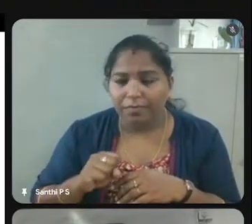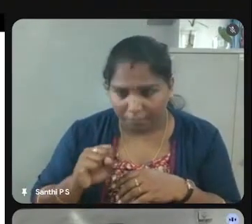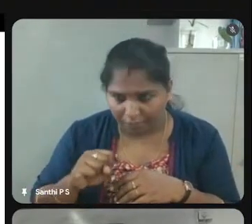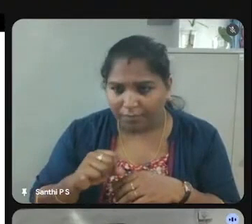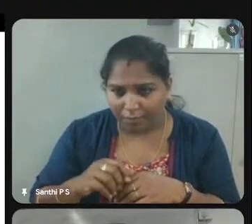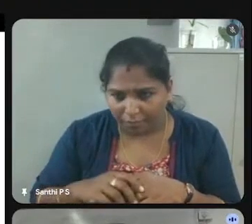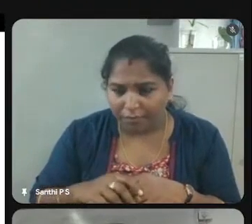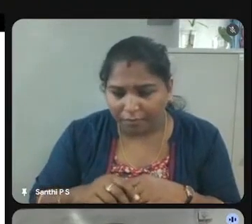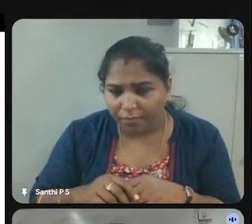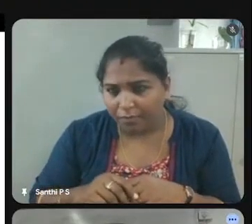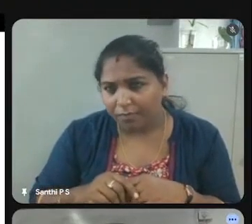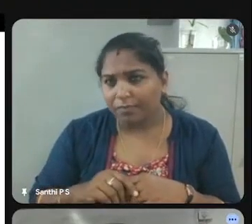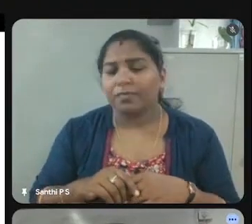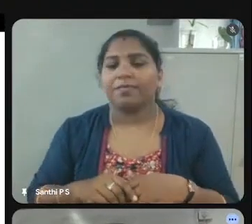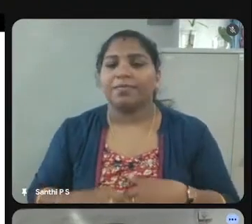പെൺകുട്ടിയാണെന്നാണ്.